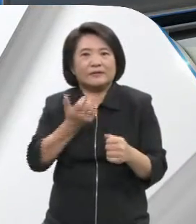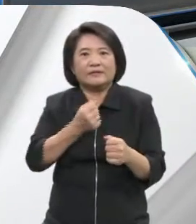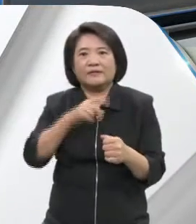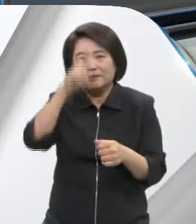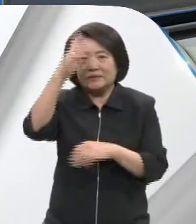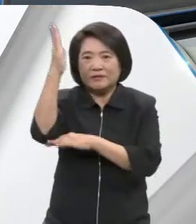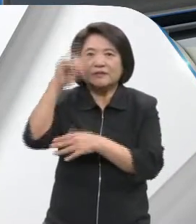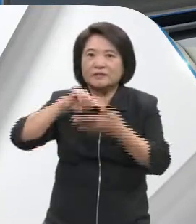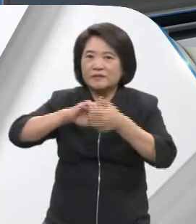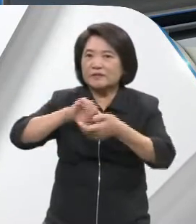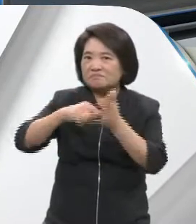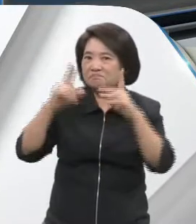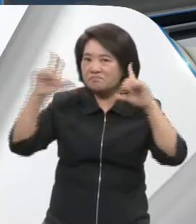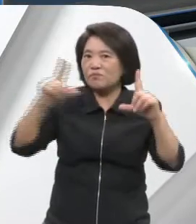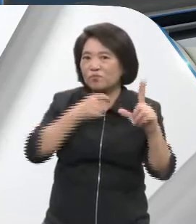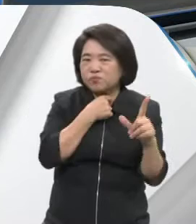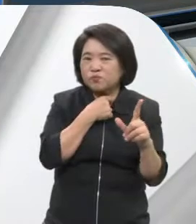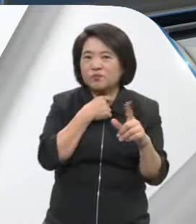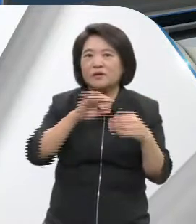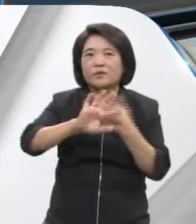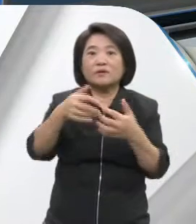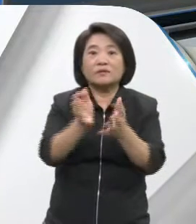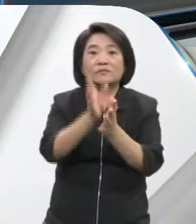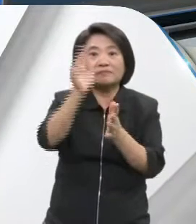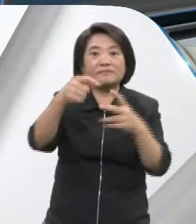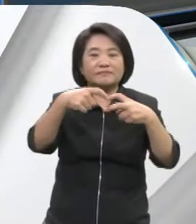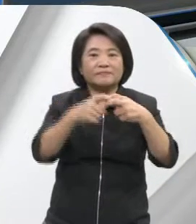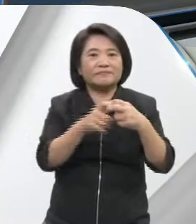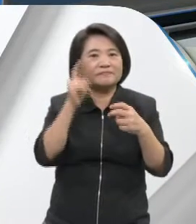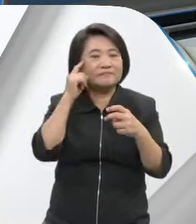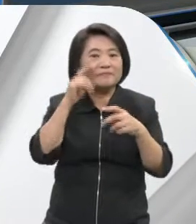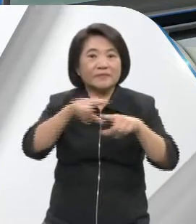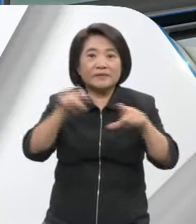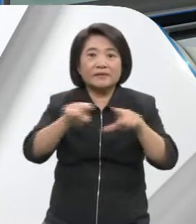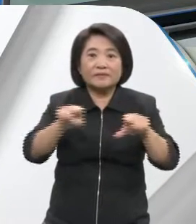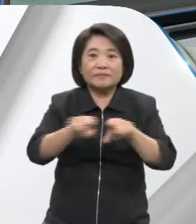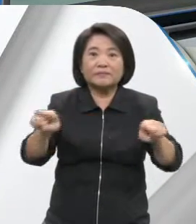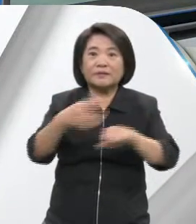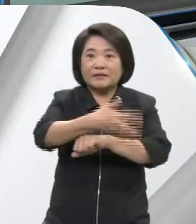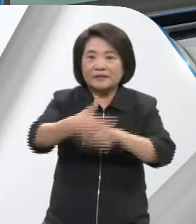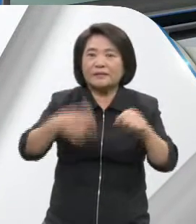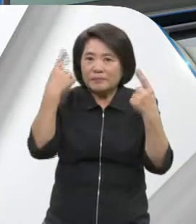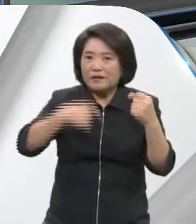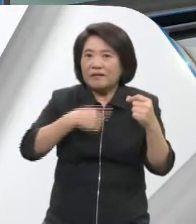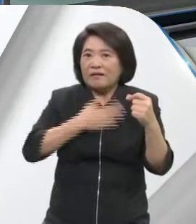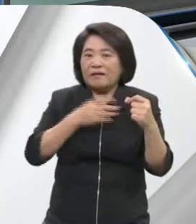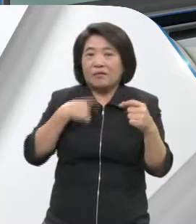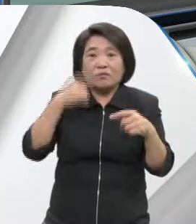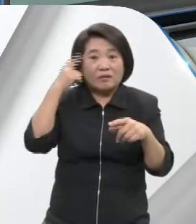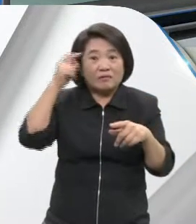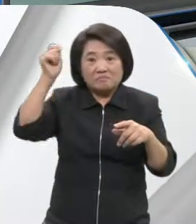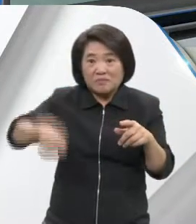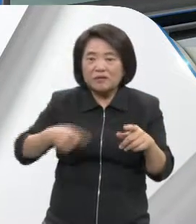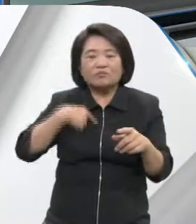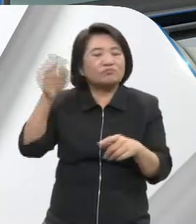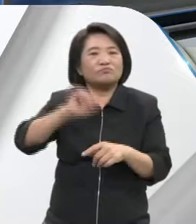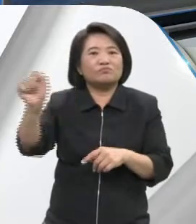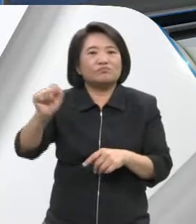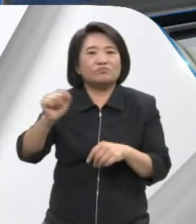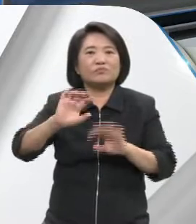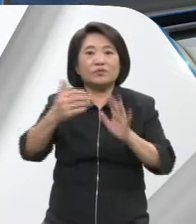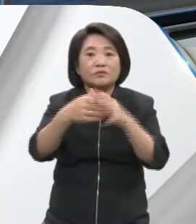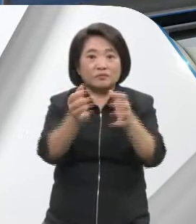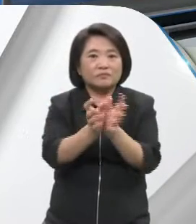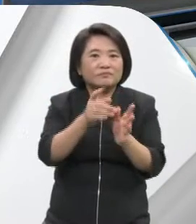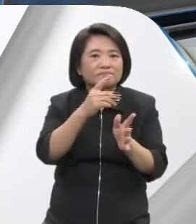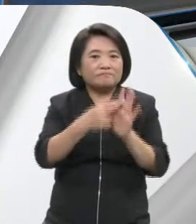就叫政府要设置座位。外交部长李泰威讲，大片朵系你古照降温，系你五千年虫仔云。国防部